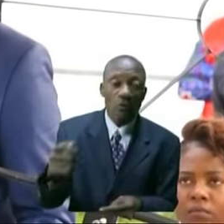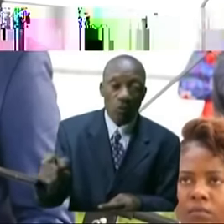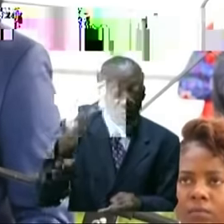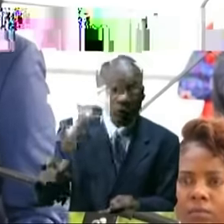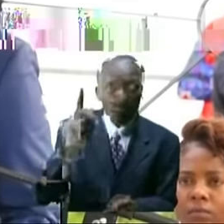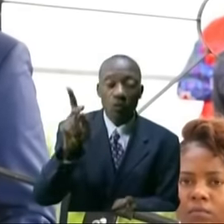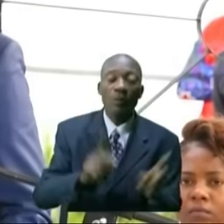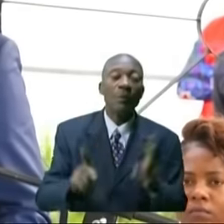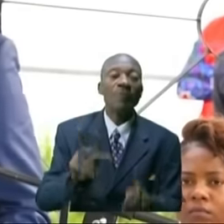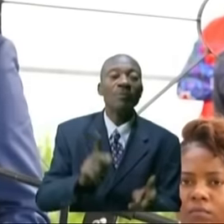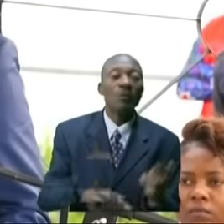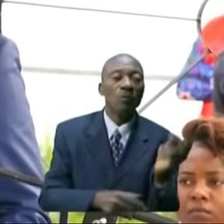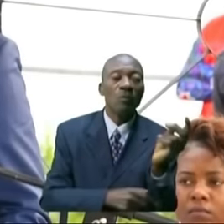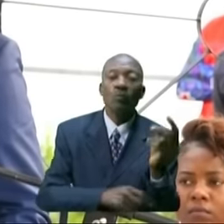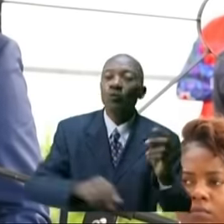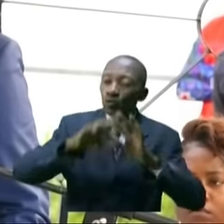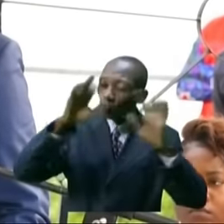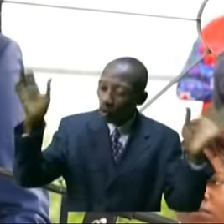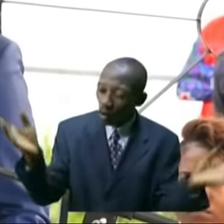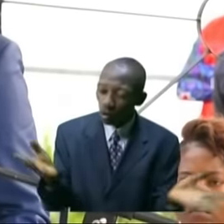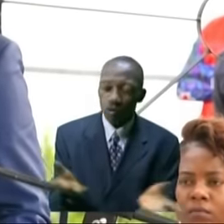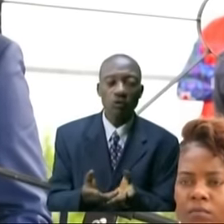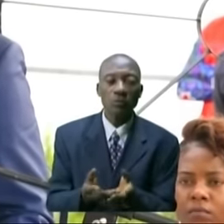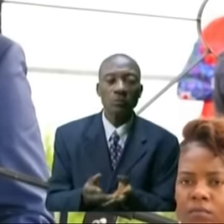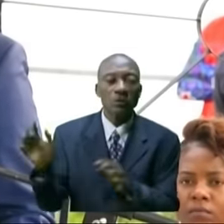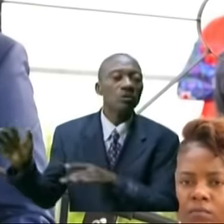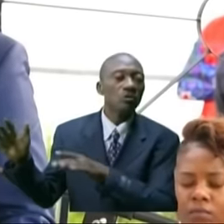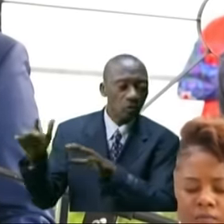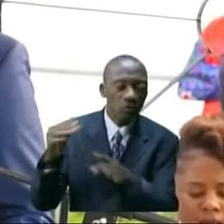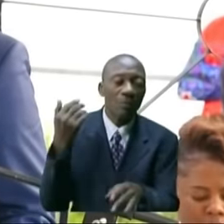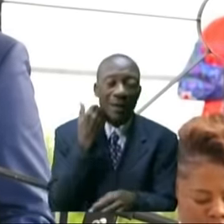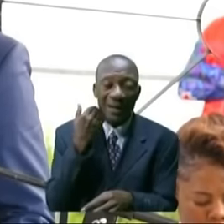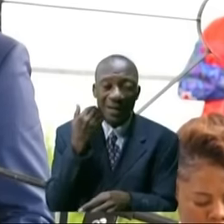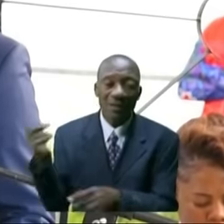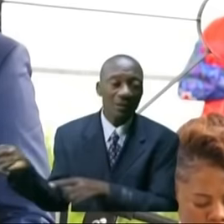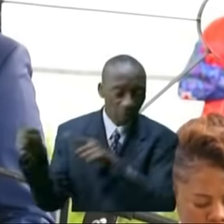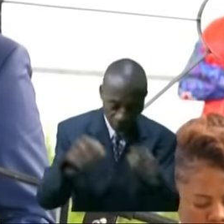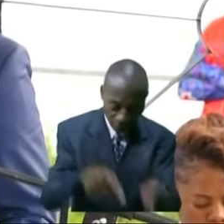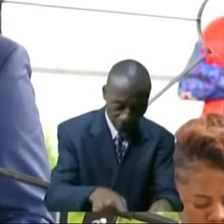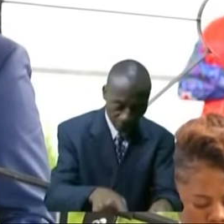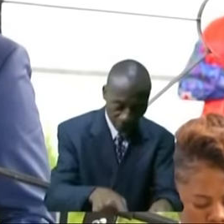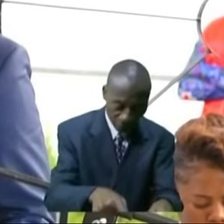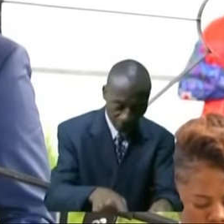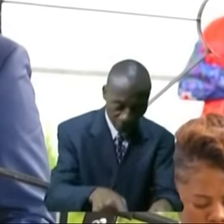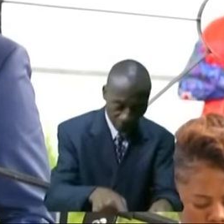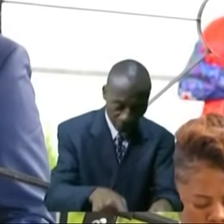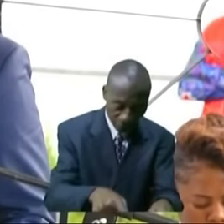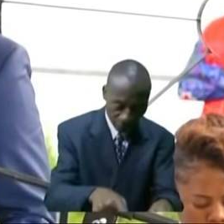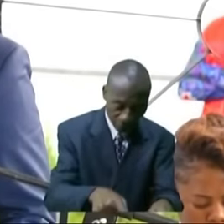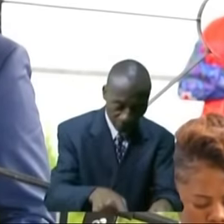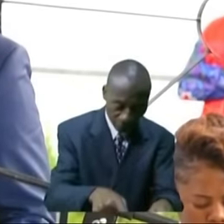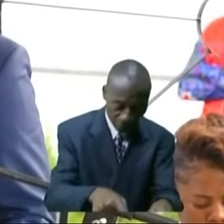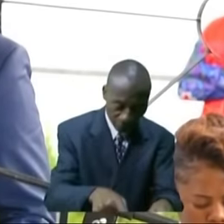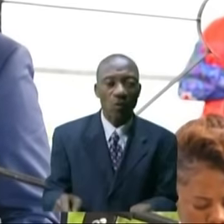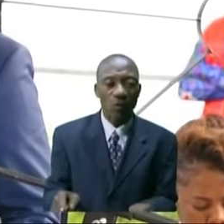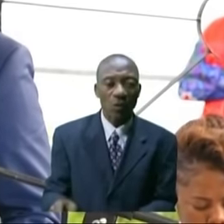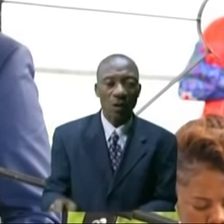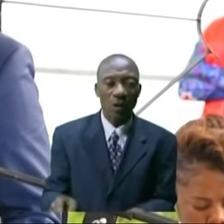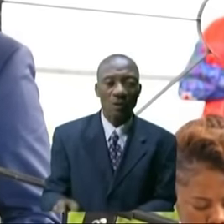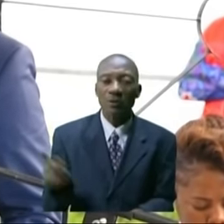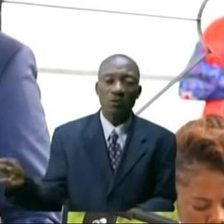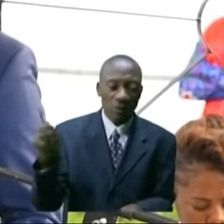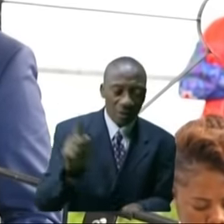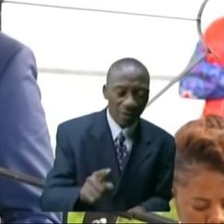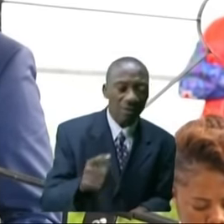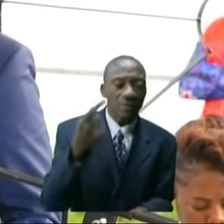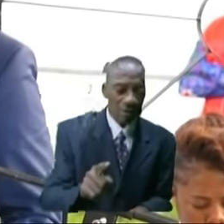Cible à toutes les bourses afin que chaque Congolais, chaque Congolaise, en commençant par Kinoa et l'équipe, voir les meilleurs